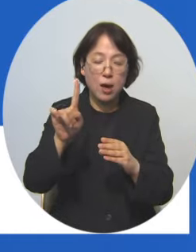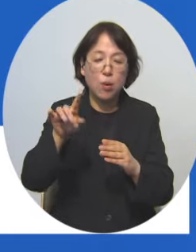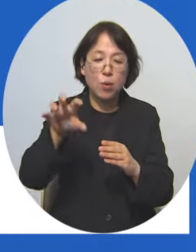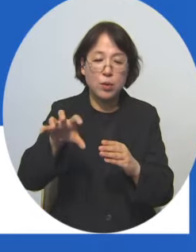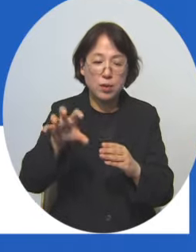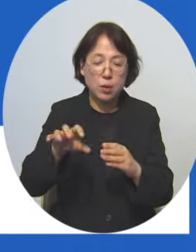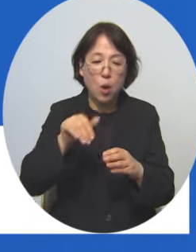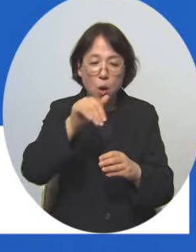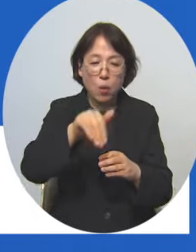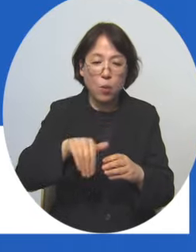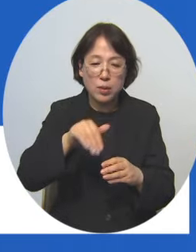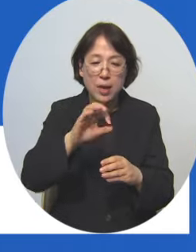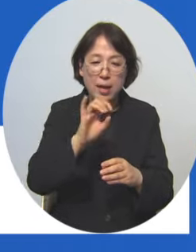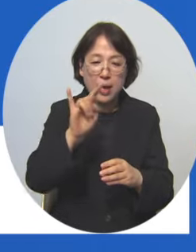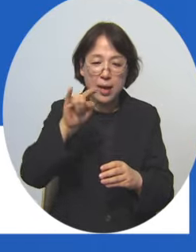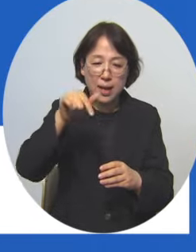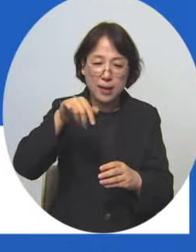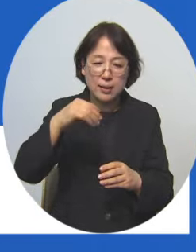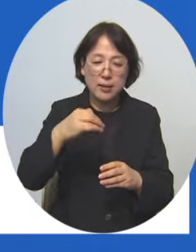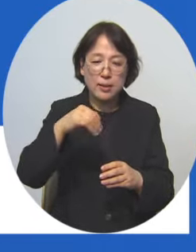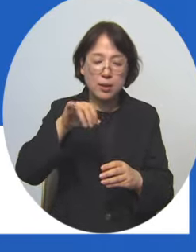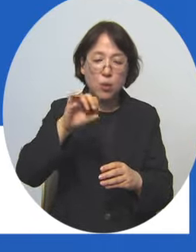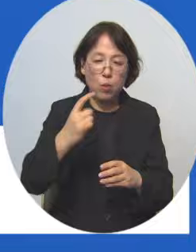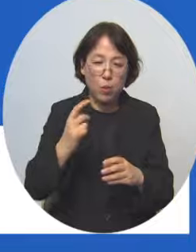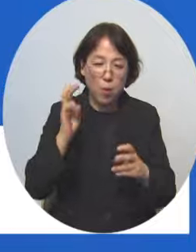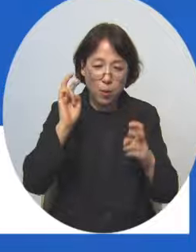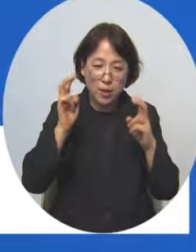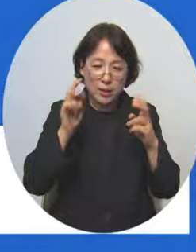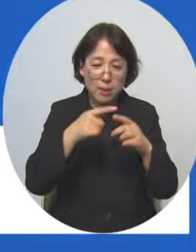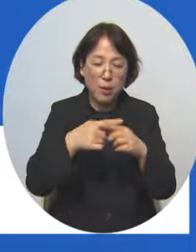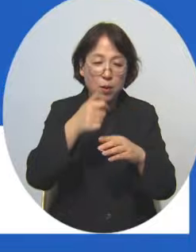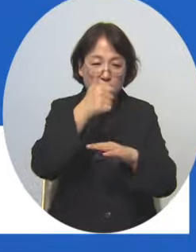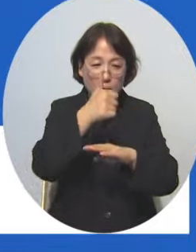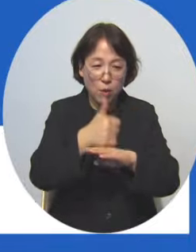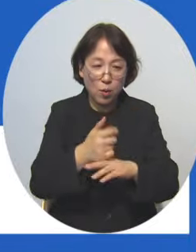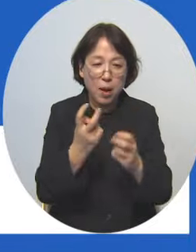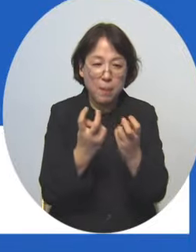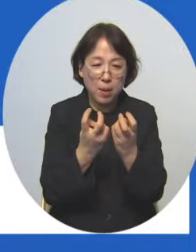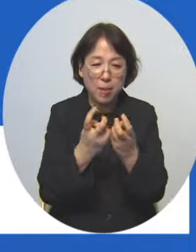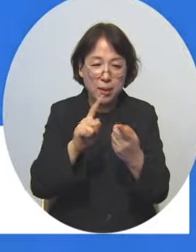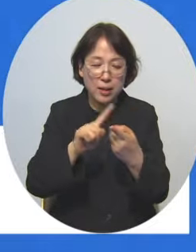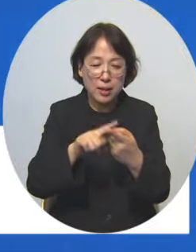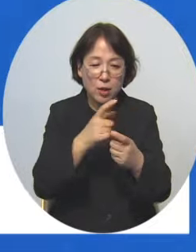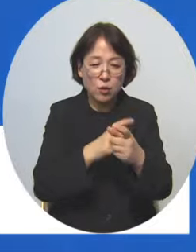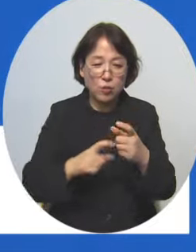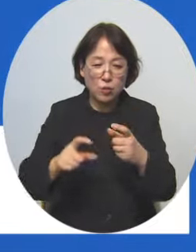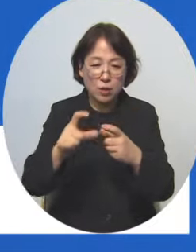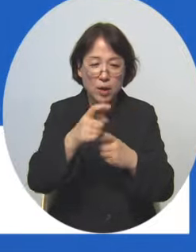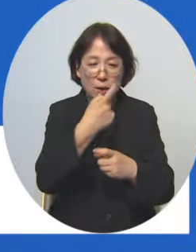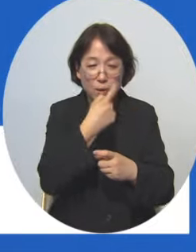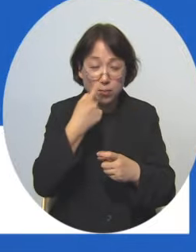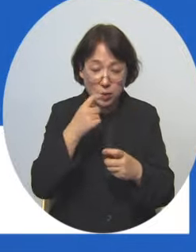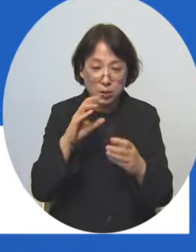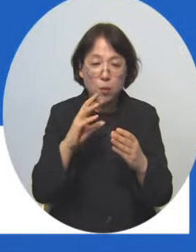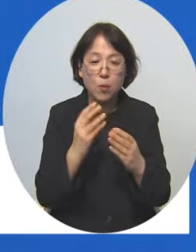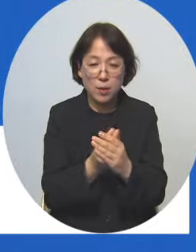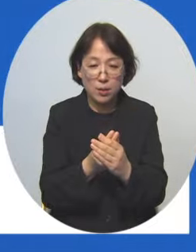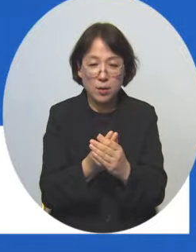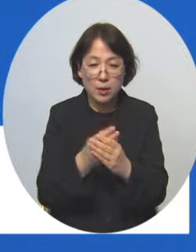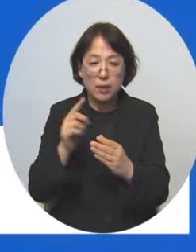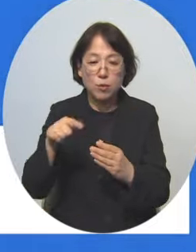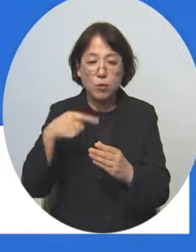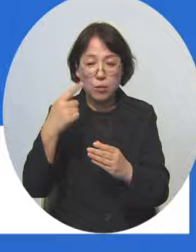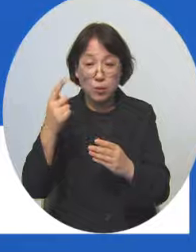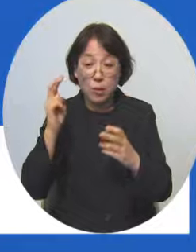공사와 액트지우사 평가 결과와 방법론에 대해서 추가 검증을 하였습니다.